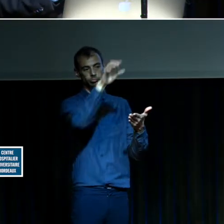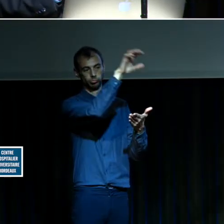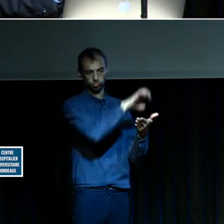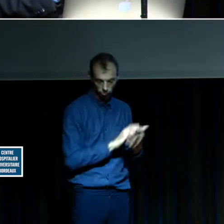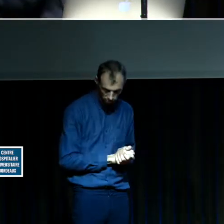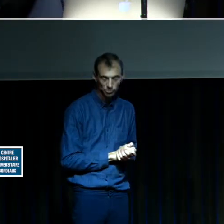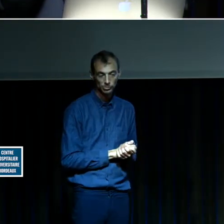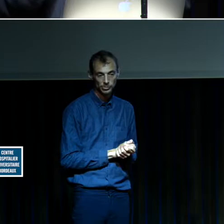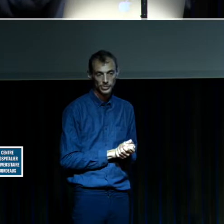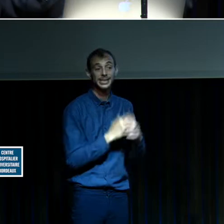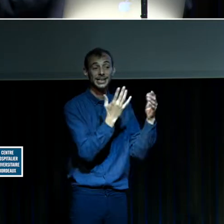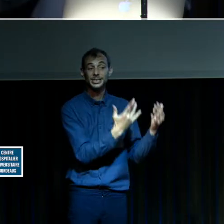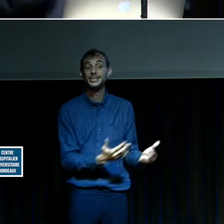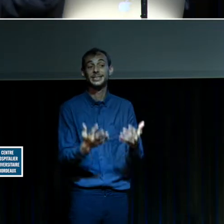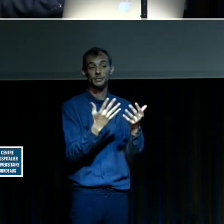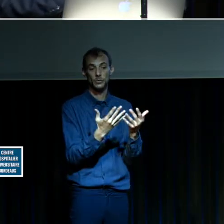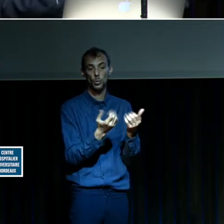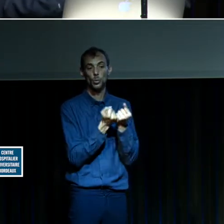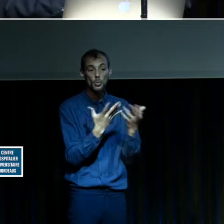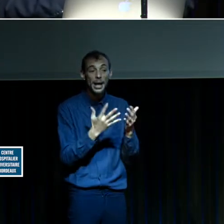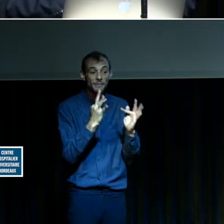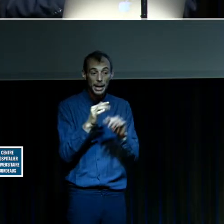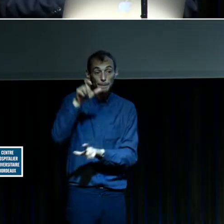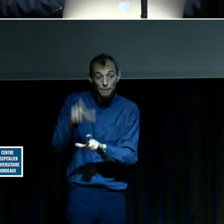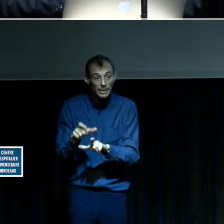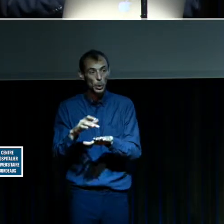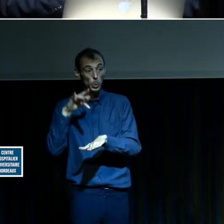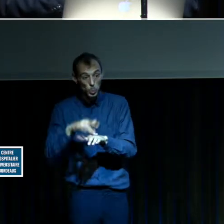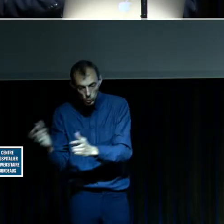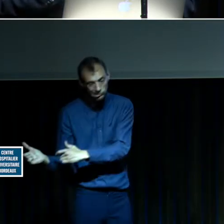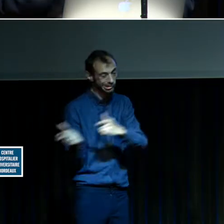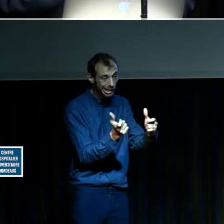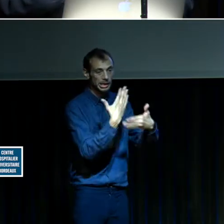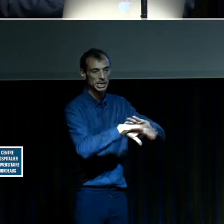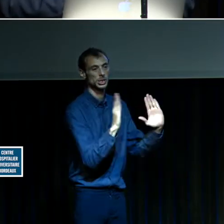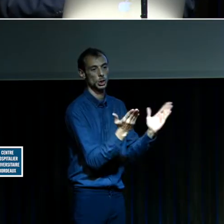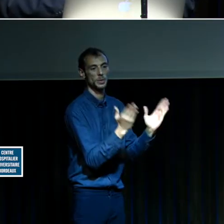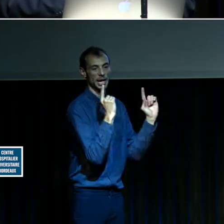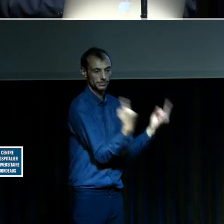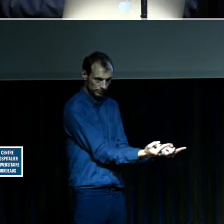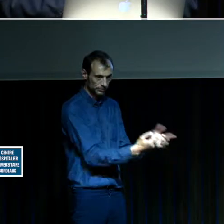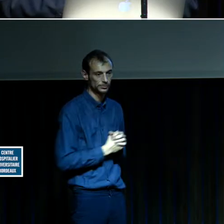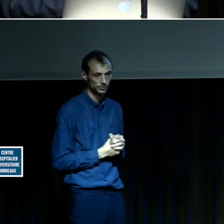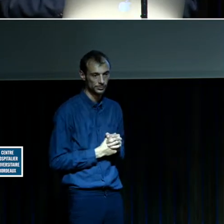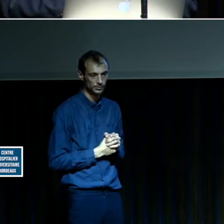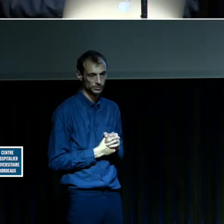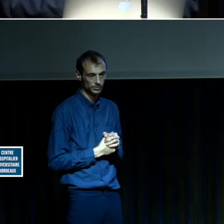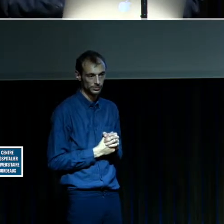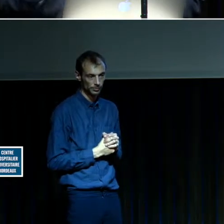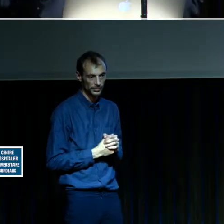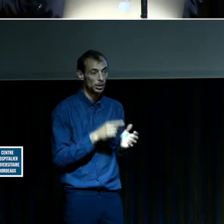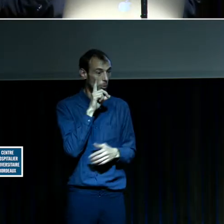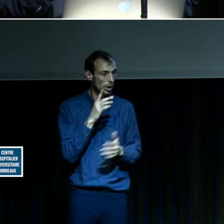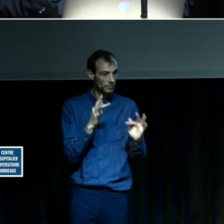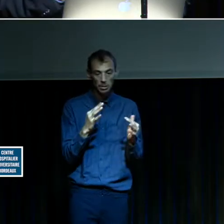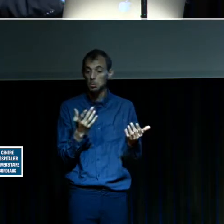chiffres représentent les patients hospitalisés, uniquement cela. Et si on rapporte le nombre de patients qui ont fait des AVC